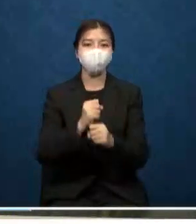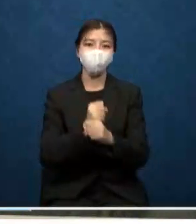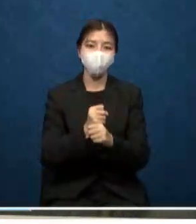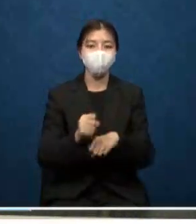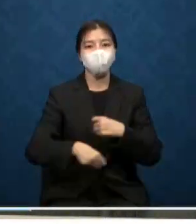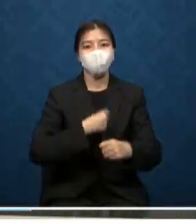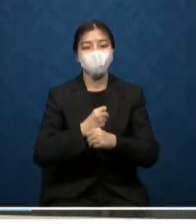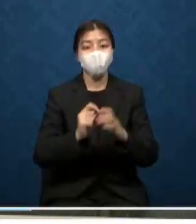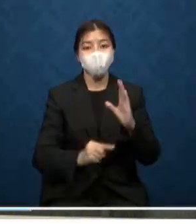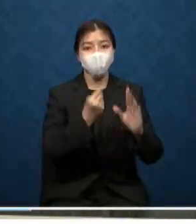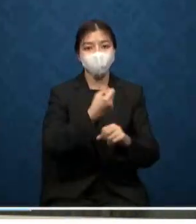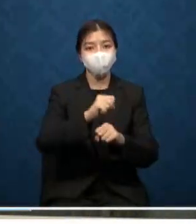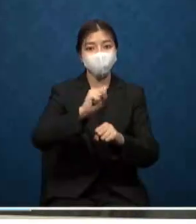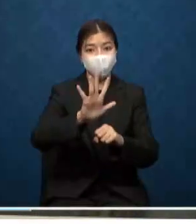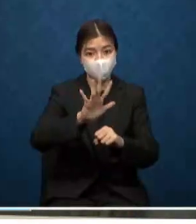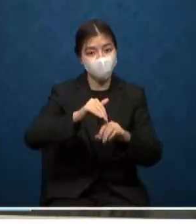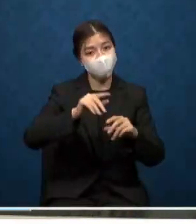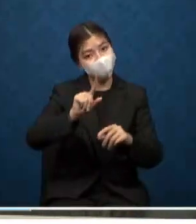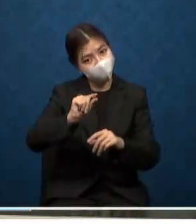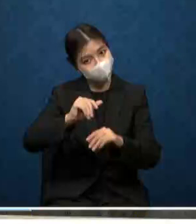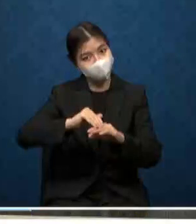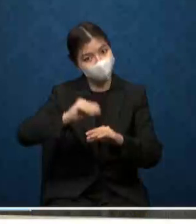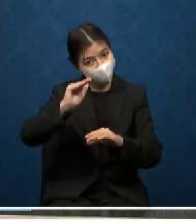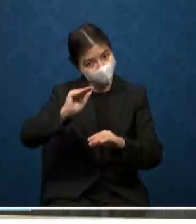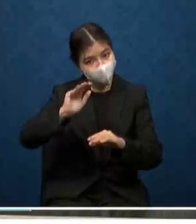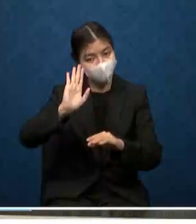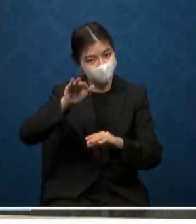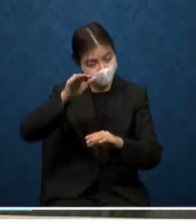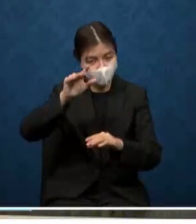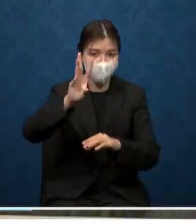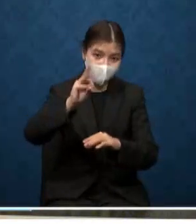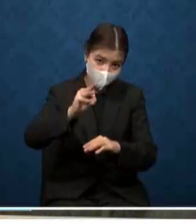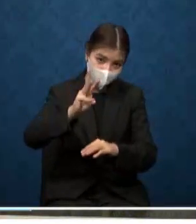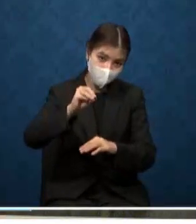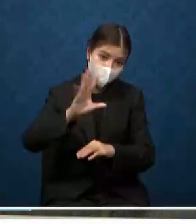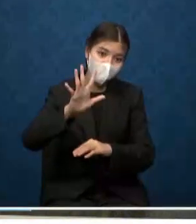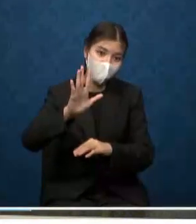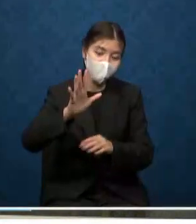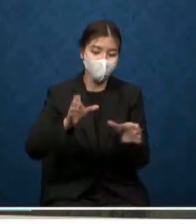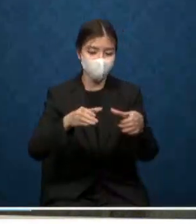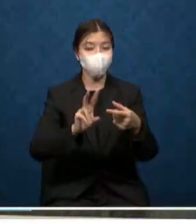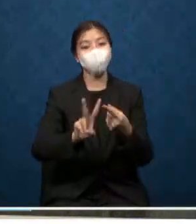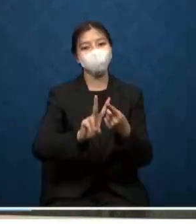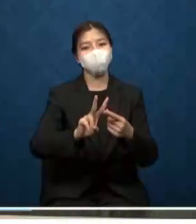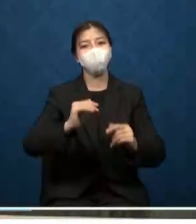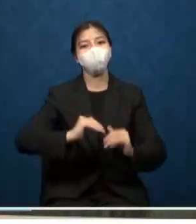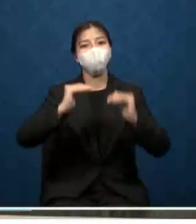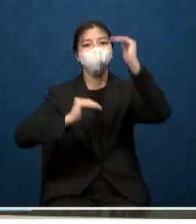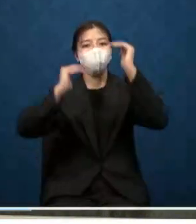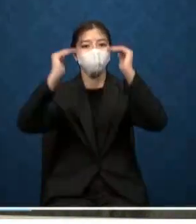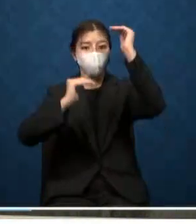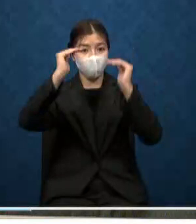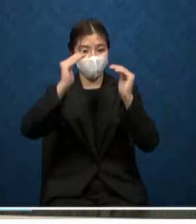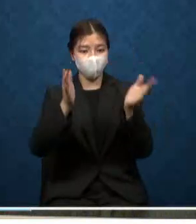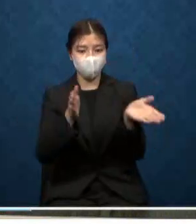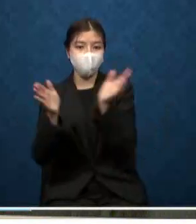อายุ15ขึ้นไปหรือจะ20ในบางประเทศไปจนถึงอายุ60หรือ65ก็เป็นกลุ่มที่2คือผู้ใหญ่และกลุ่มที่